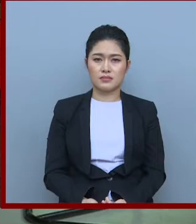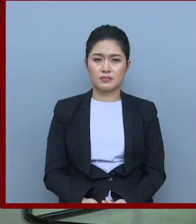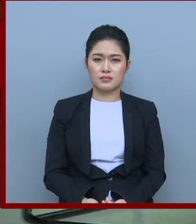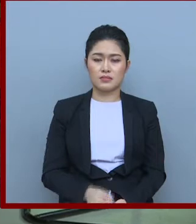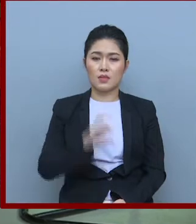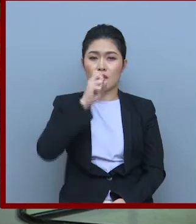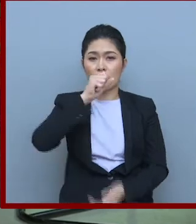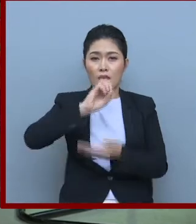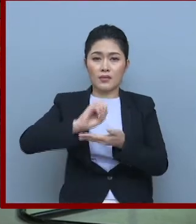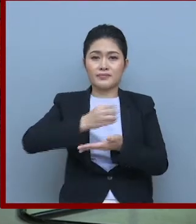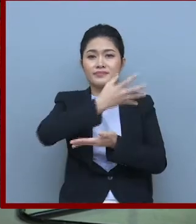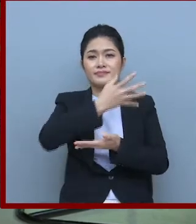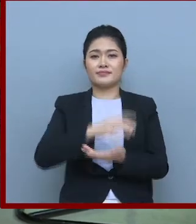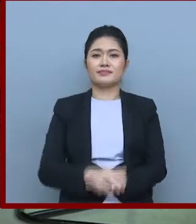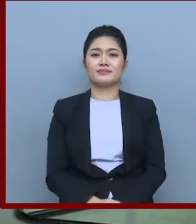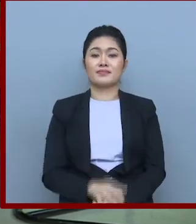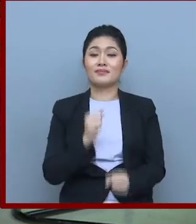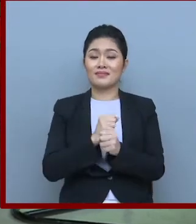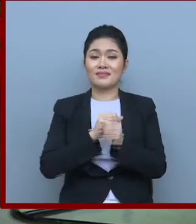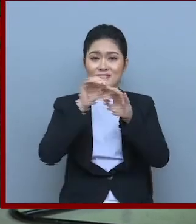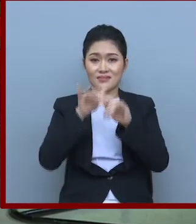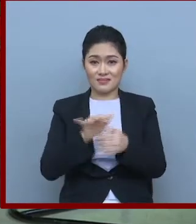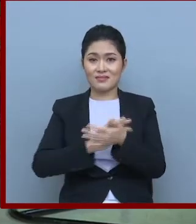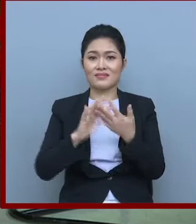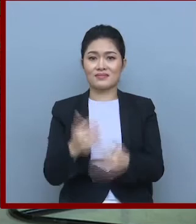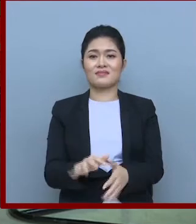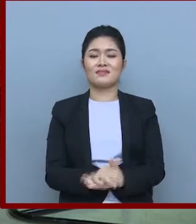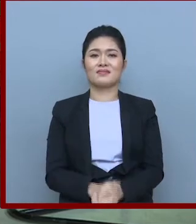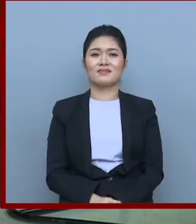ลองทำการอัพโหลดโค้ดเข้าไปหรือยัง พิมพ์เสร็จหรือยังครับ